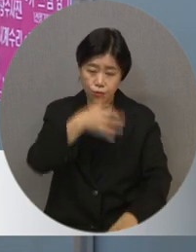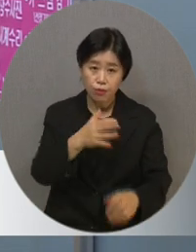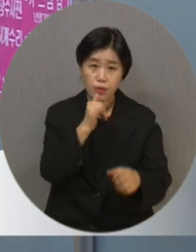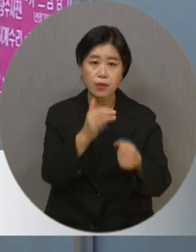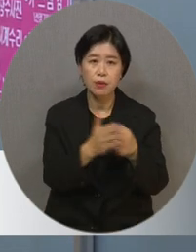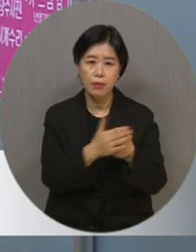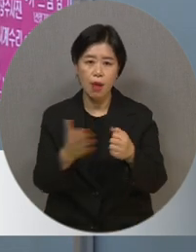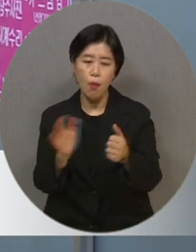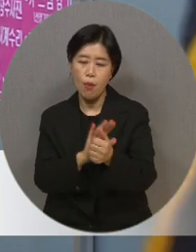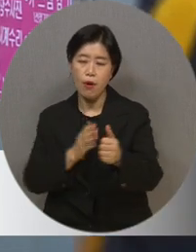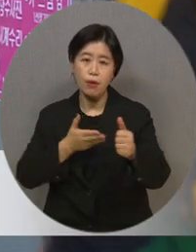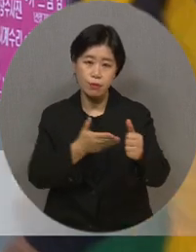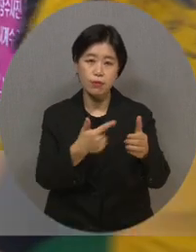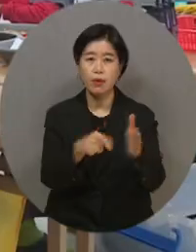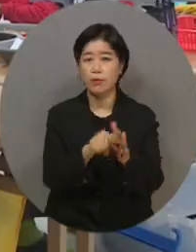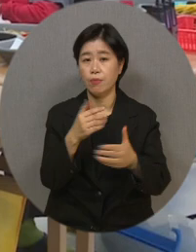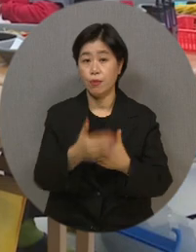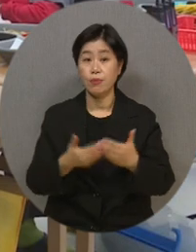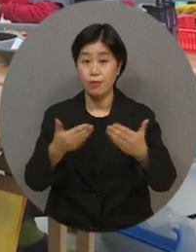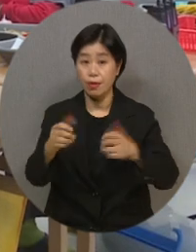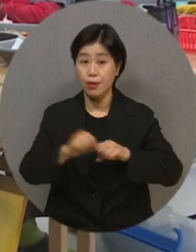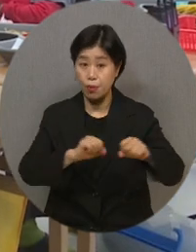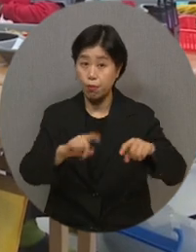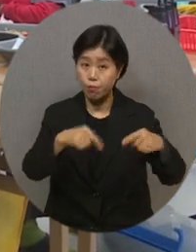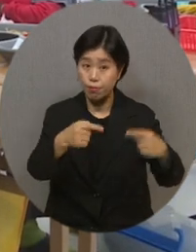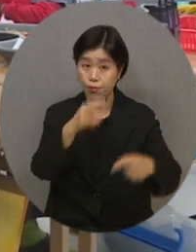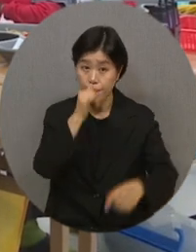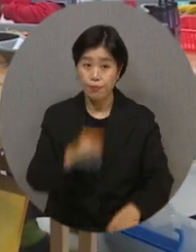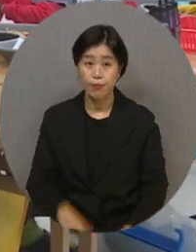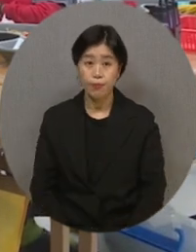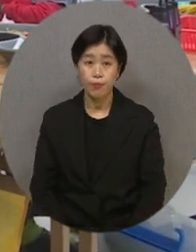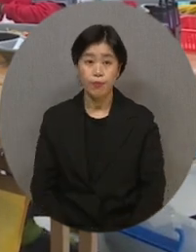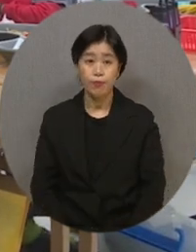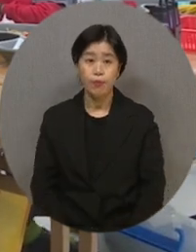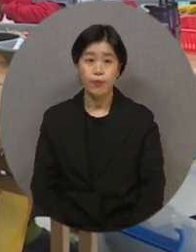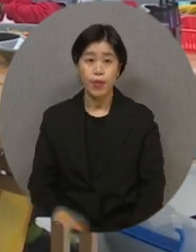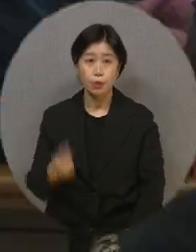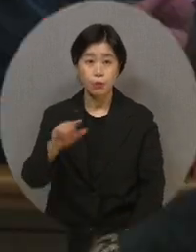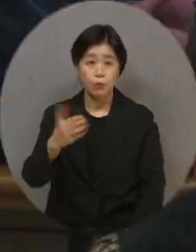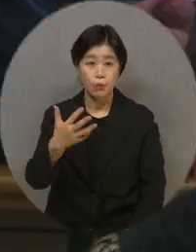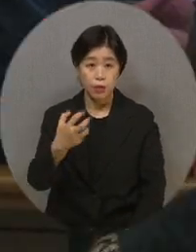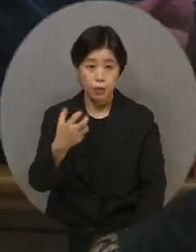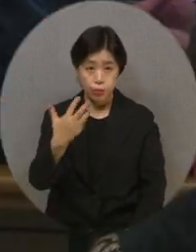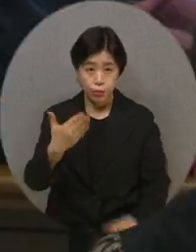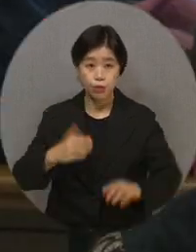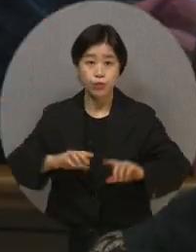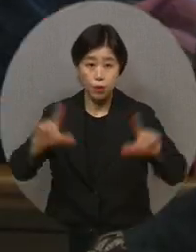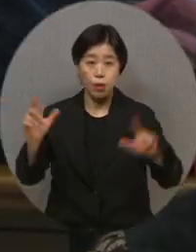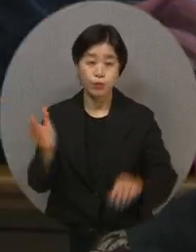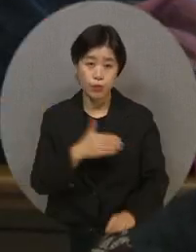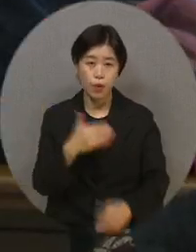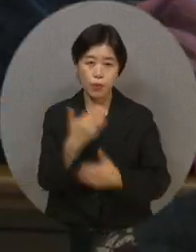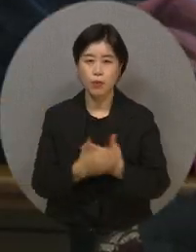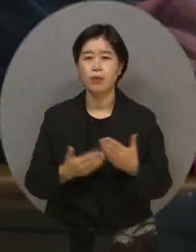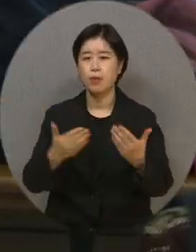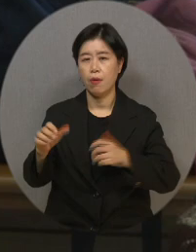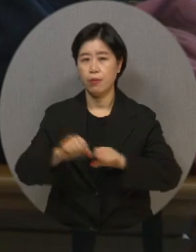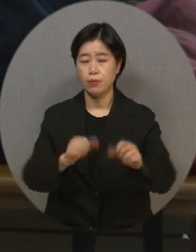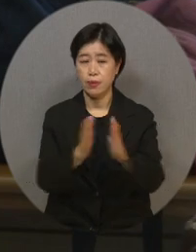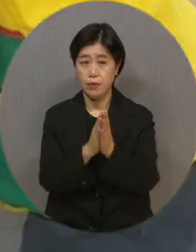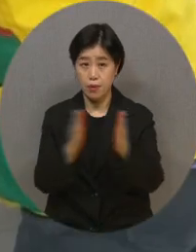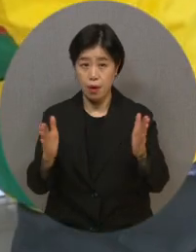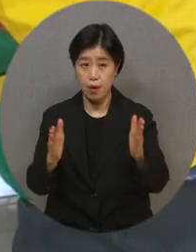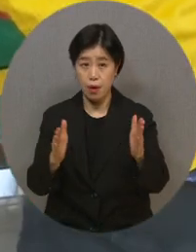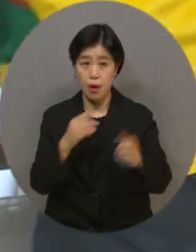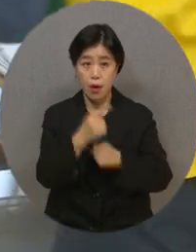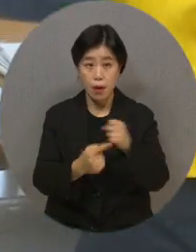이렇게 봉사활동에 참여를 하고 있습니다. 한국기능선수회 충북지회는 1989년부터 봉사활동을 시작해 매년